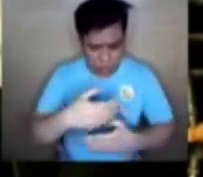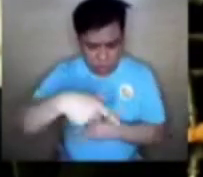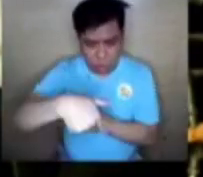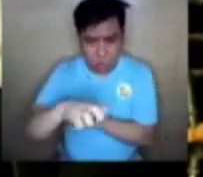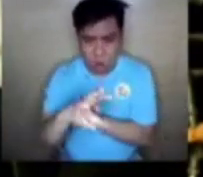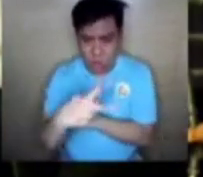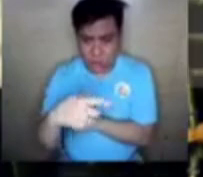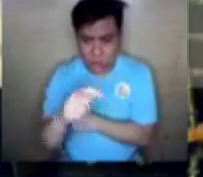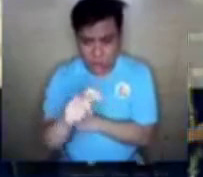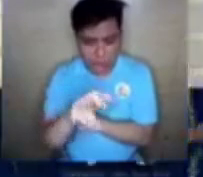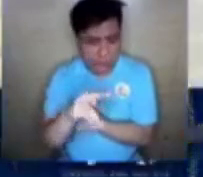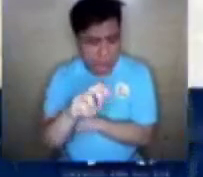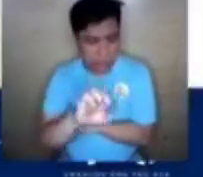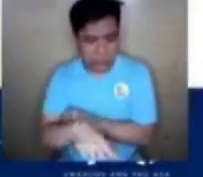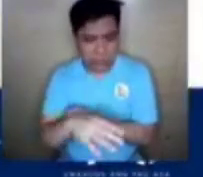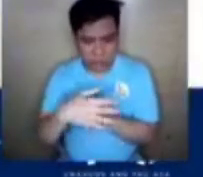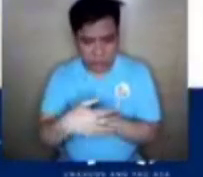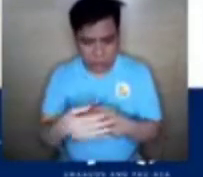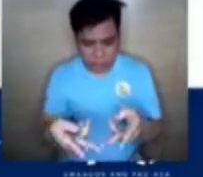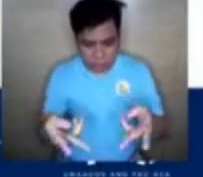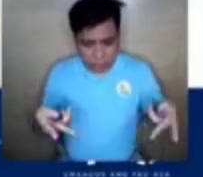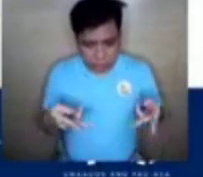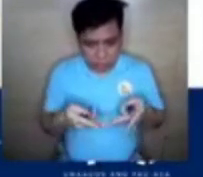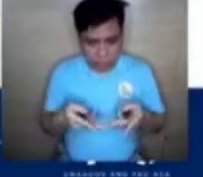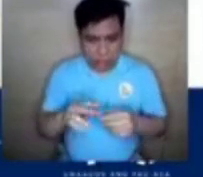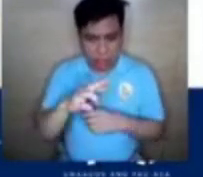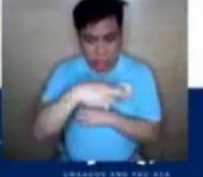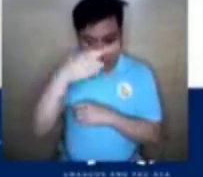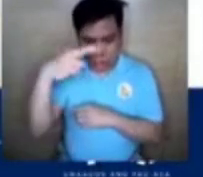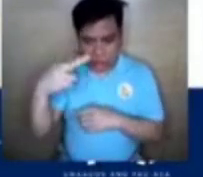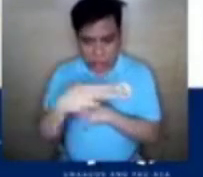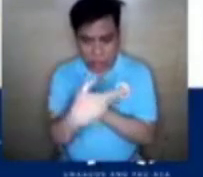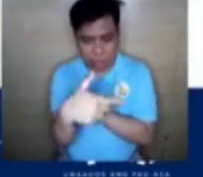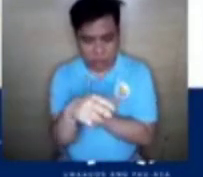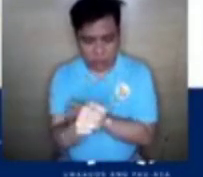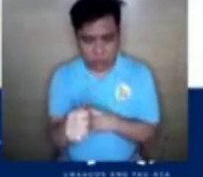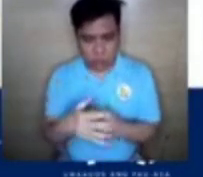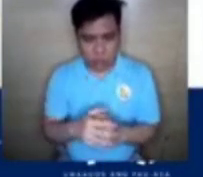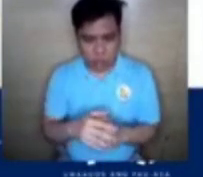buong Pilipinas na na-accredit ng DOH.